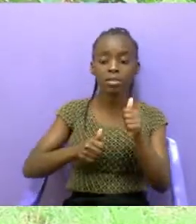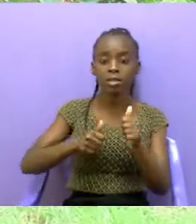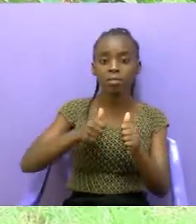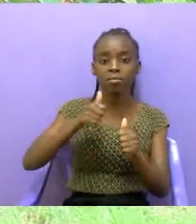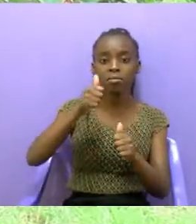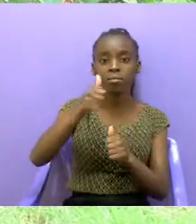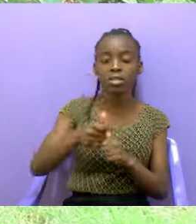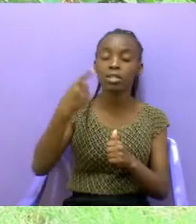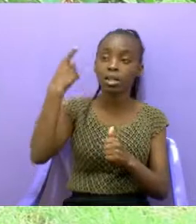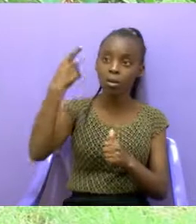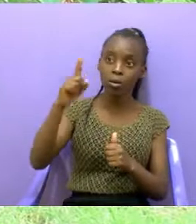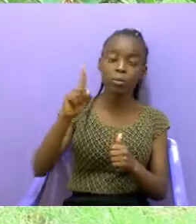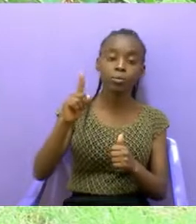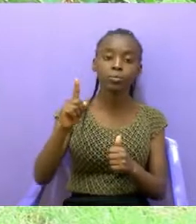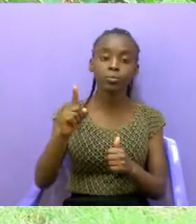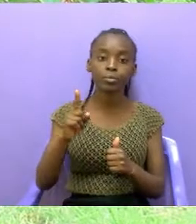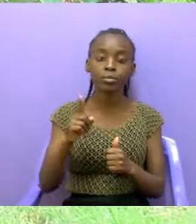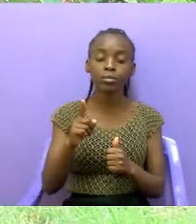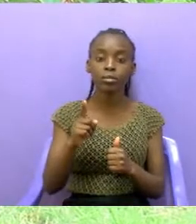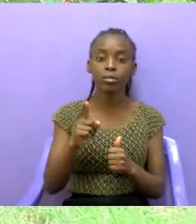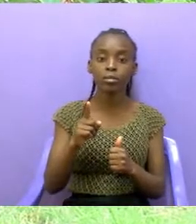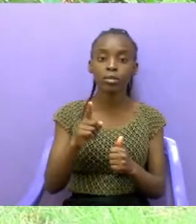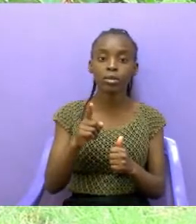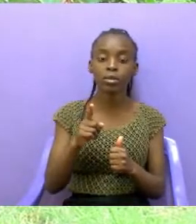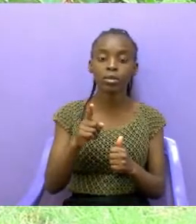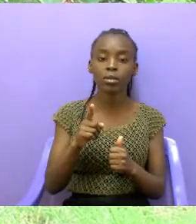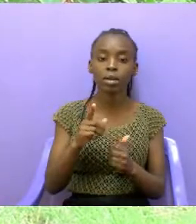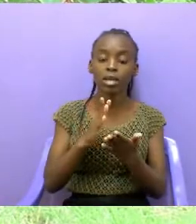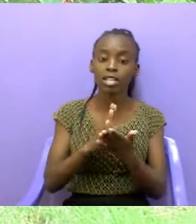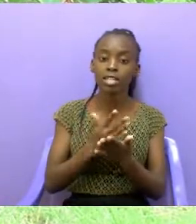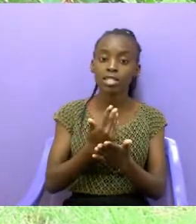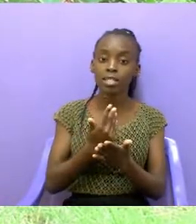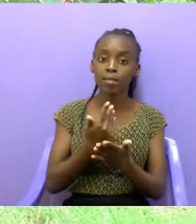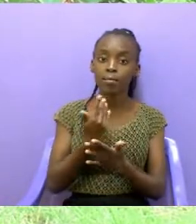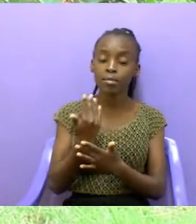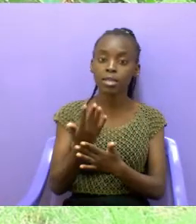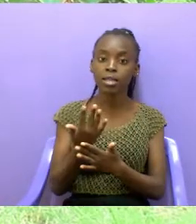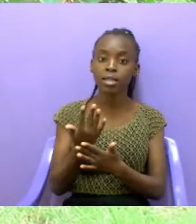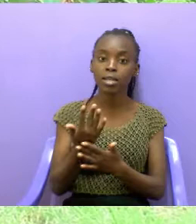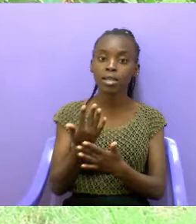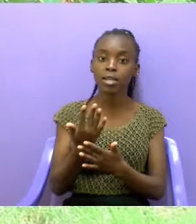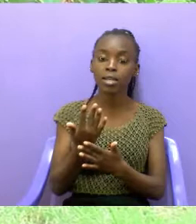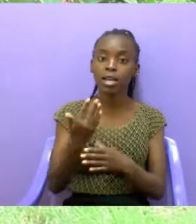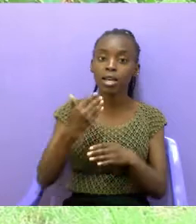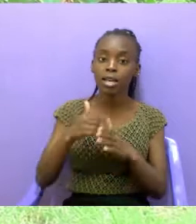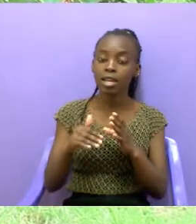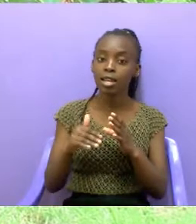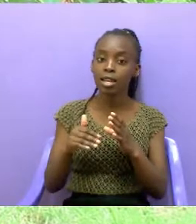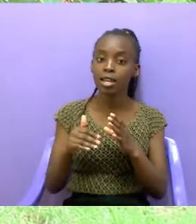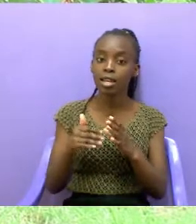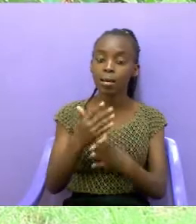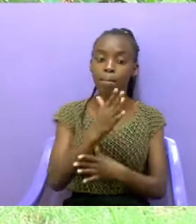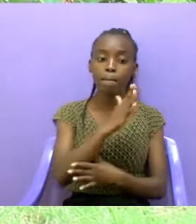tuombe, ninapenda kuhusiana na mimea. Mimea zinakaa dhaifu sana. Na hata ukapata mimea zenye